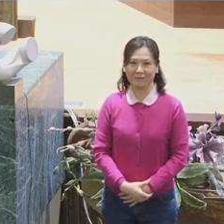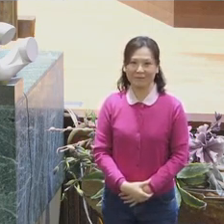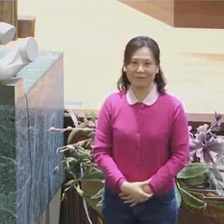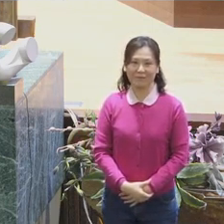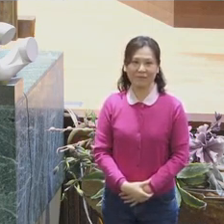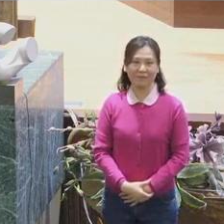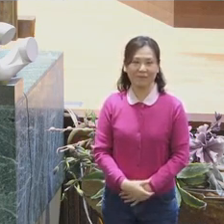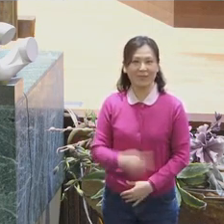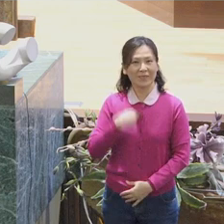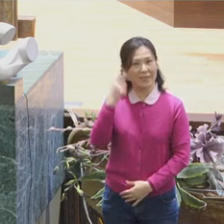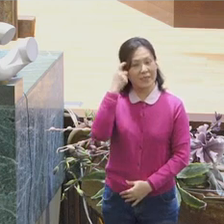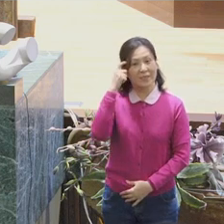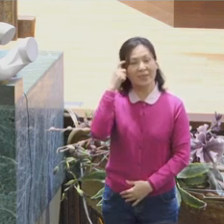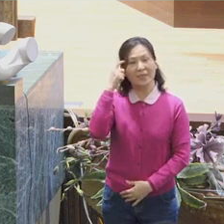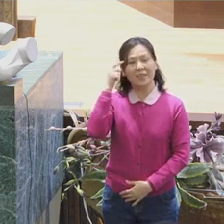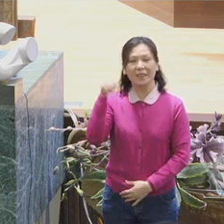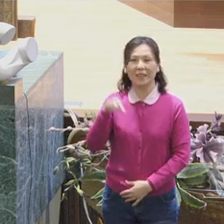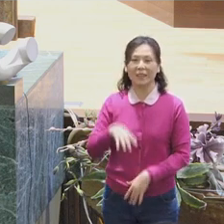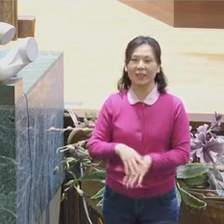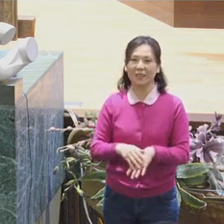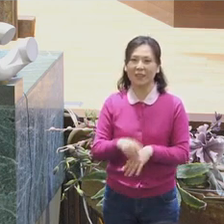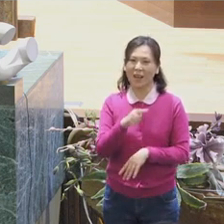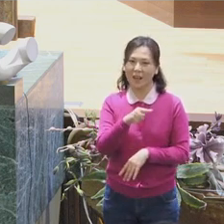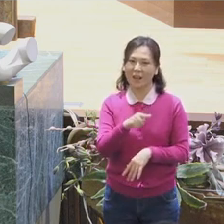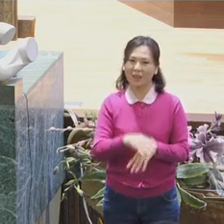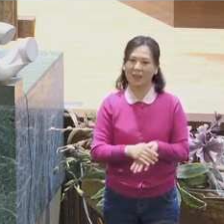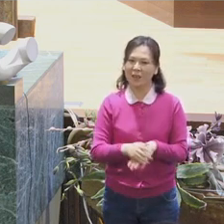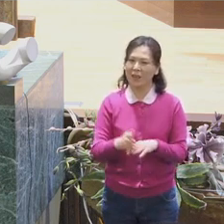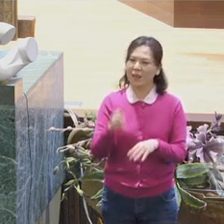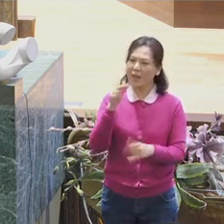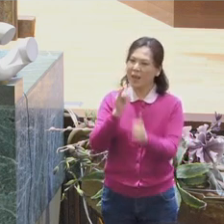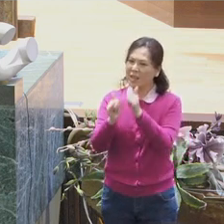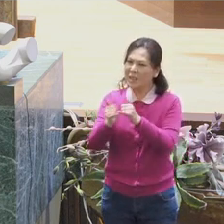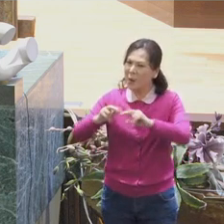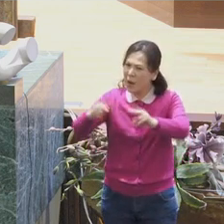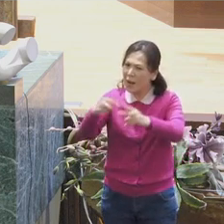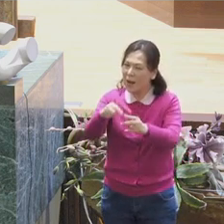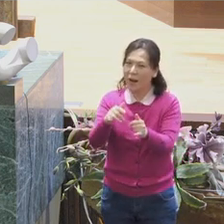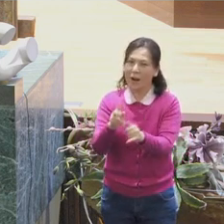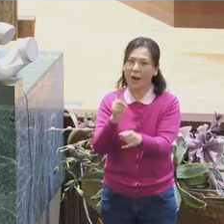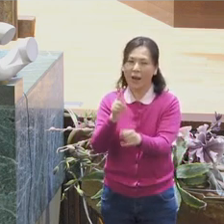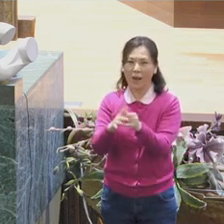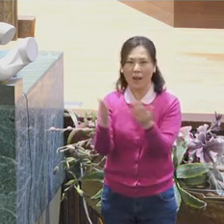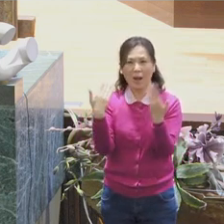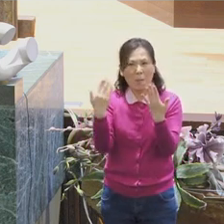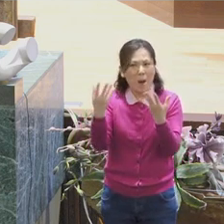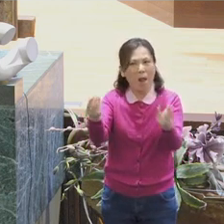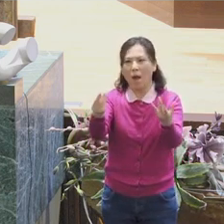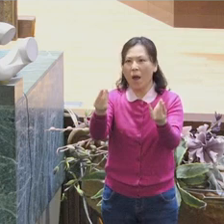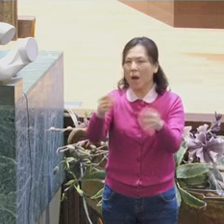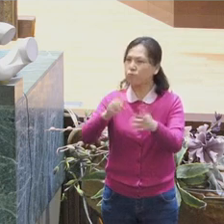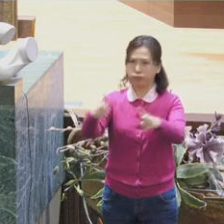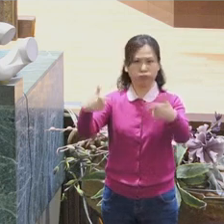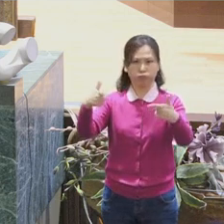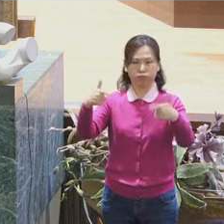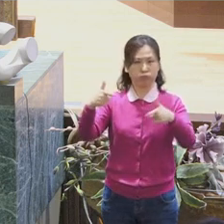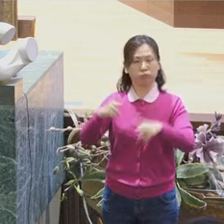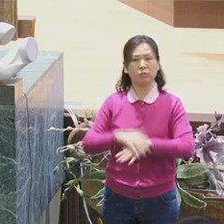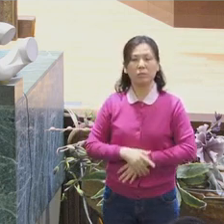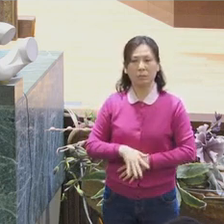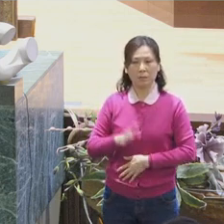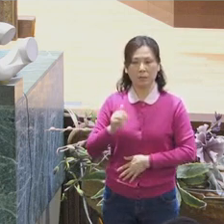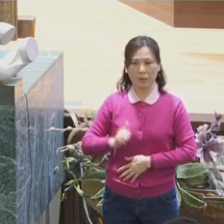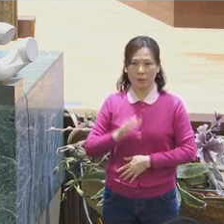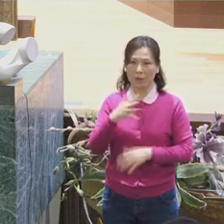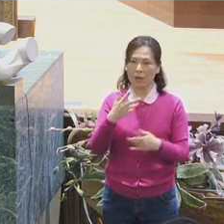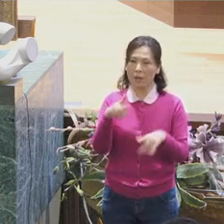所以我觉得并不是没有明确的社会目标，就是小专并不表示没有明确的社会目标，而是说它其实有很多